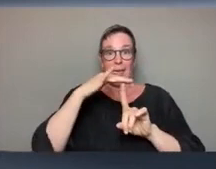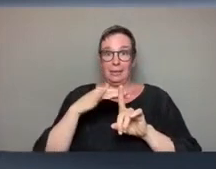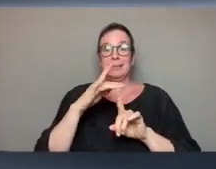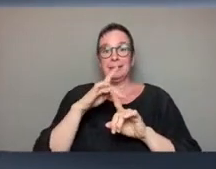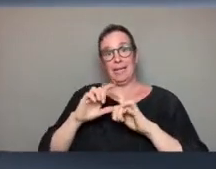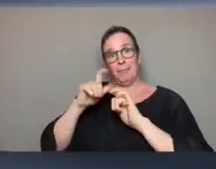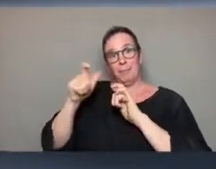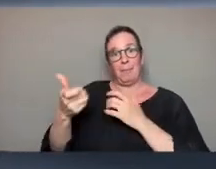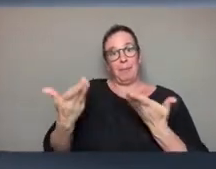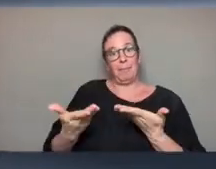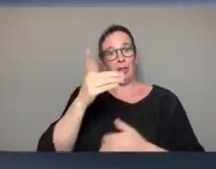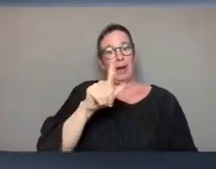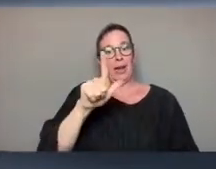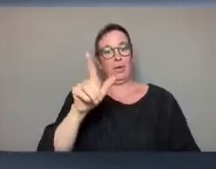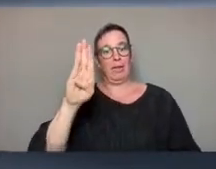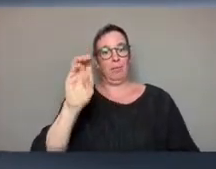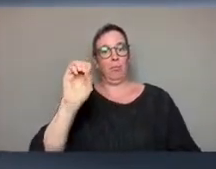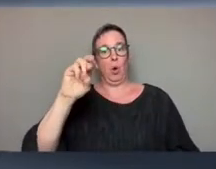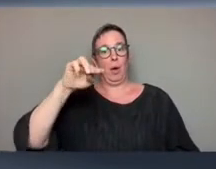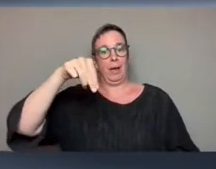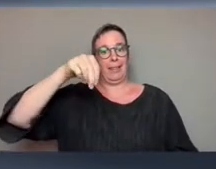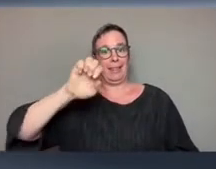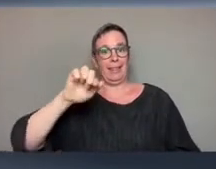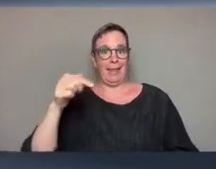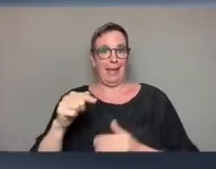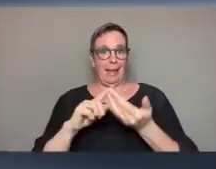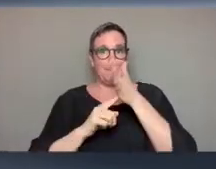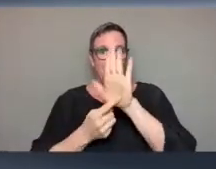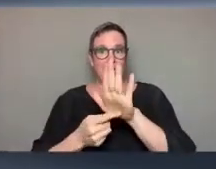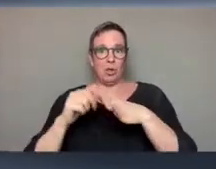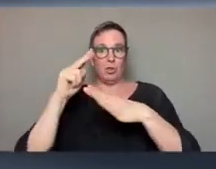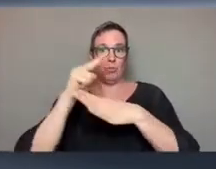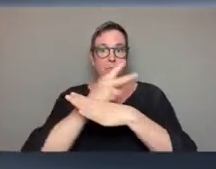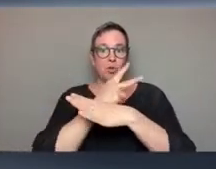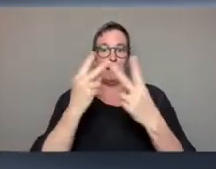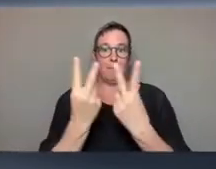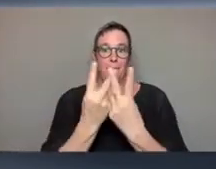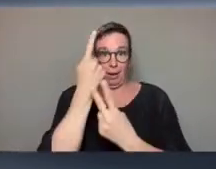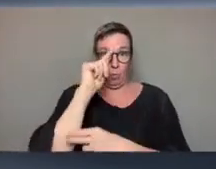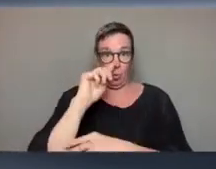Léonie Bornet pour présenter le projet Parc pour toutes et tous.